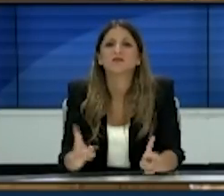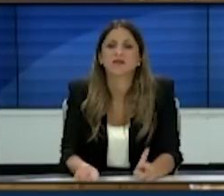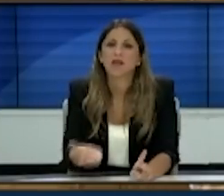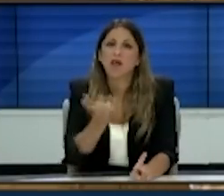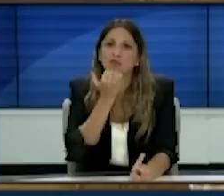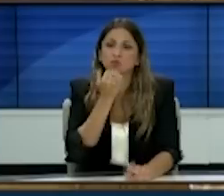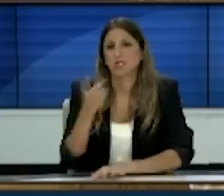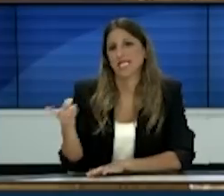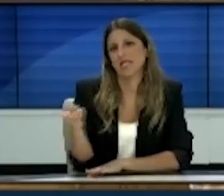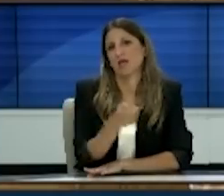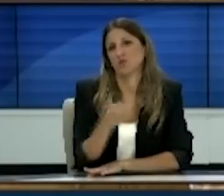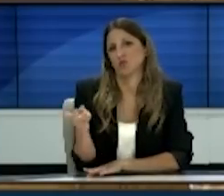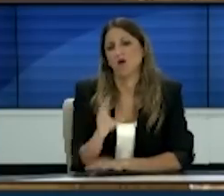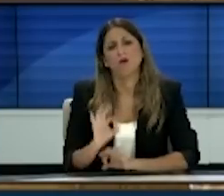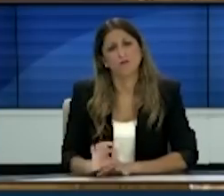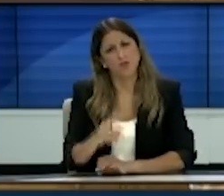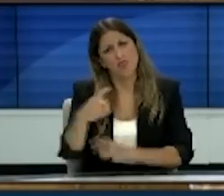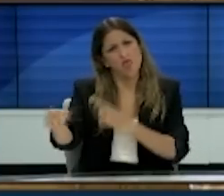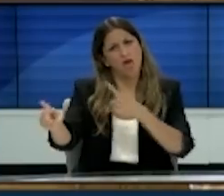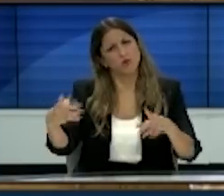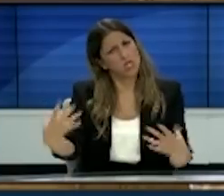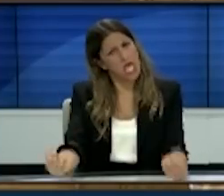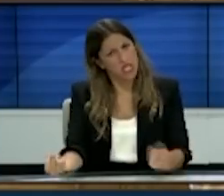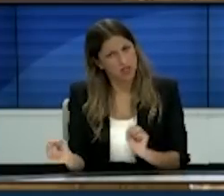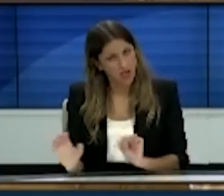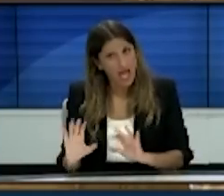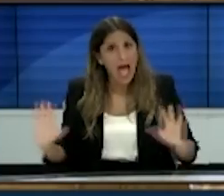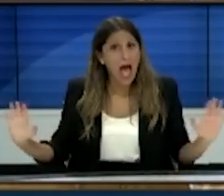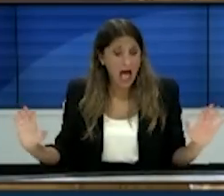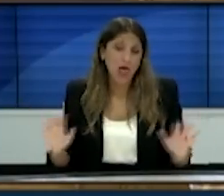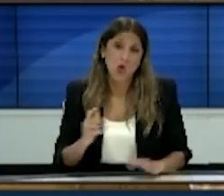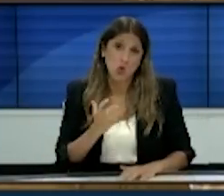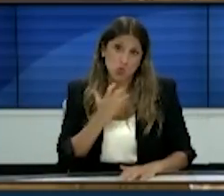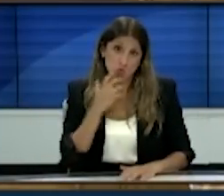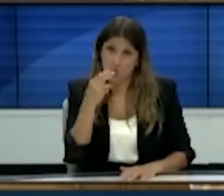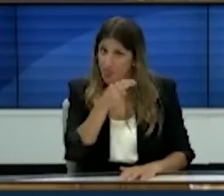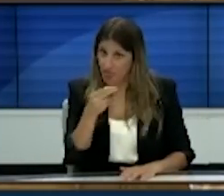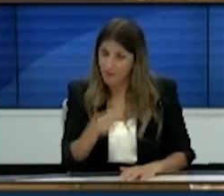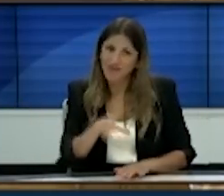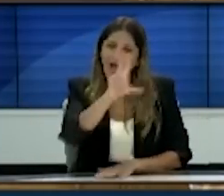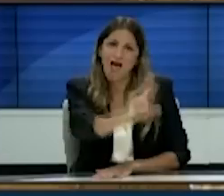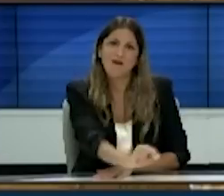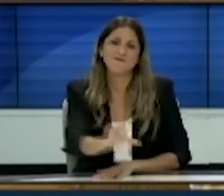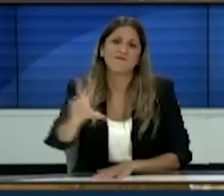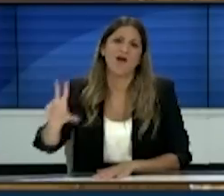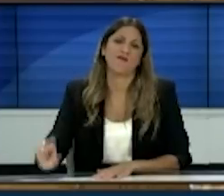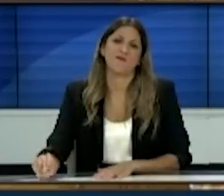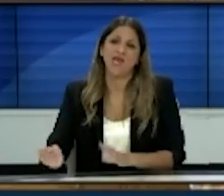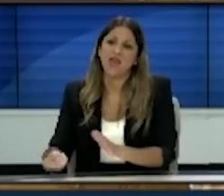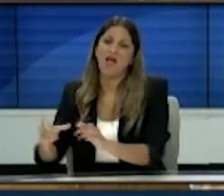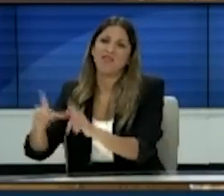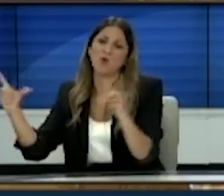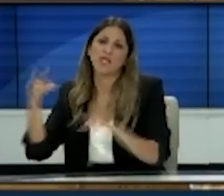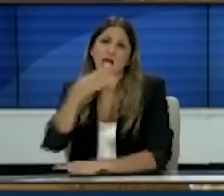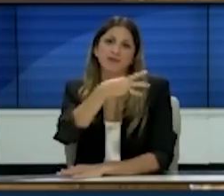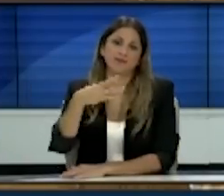επειδή παρά τις διαφορές σας, οι οποίες υπάρχουν, στα μεγάλα και σημαντικά όμως συγκλίνεται, θα σας βόλευε πάρα